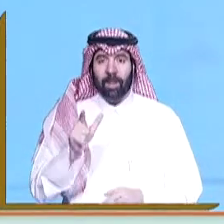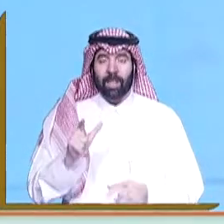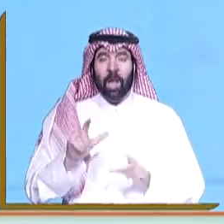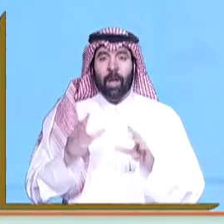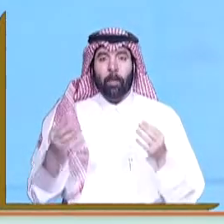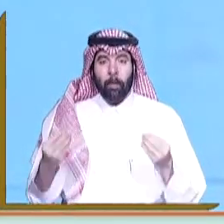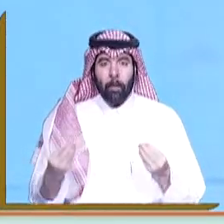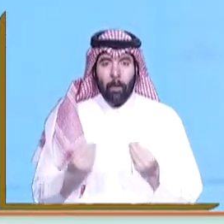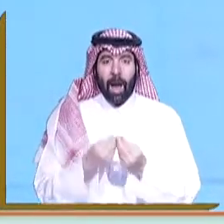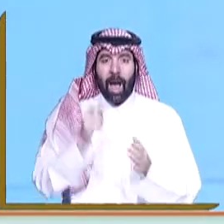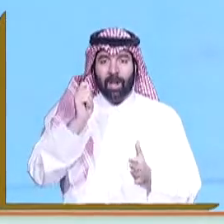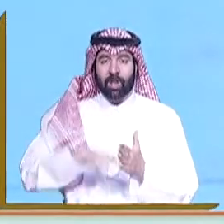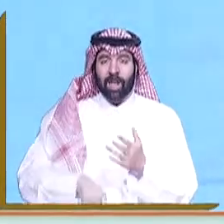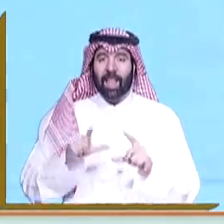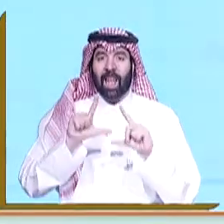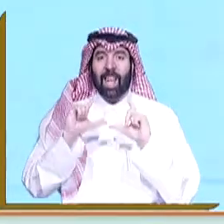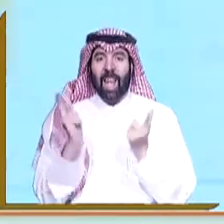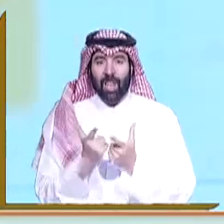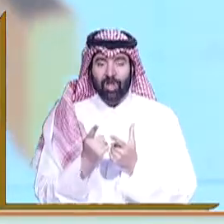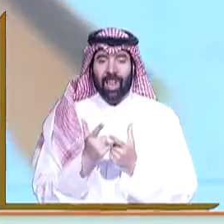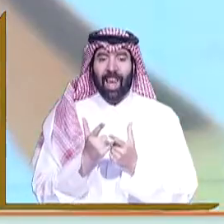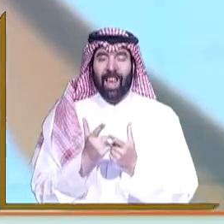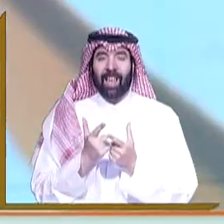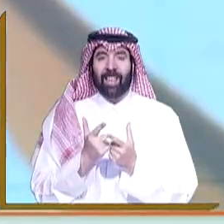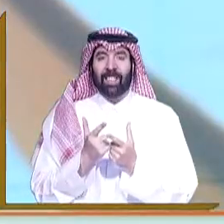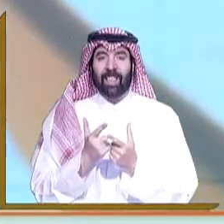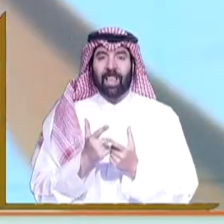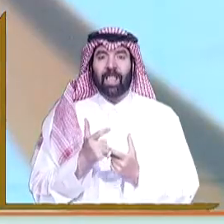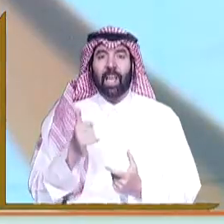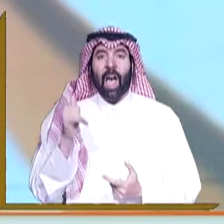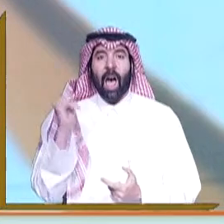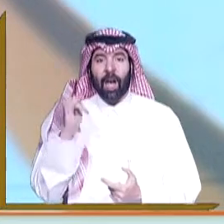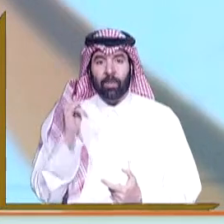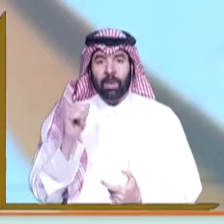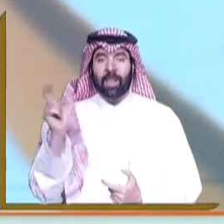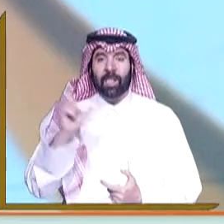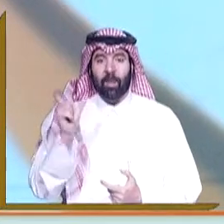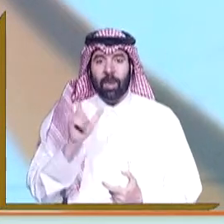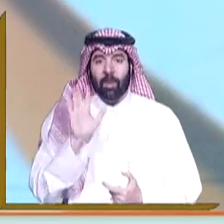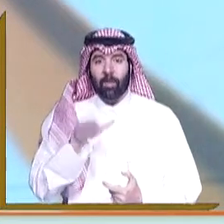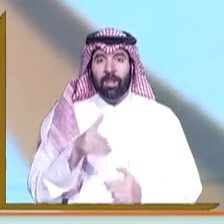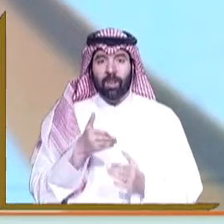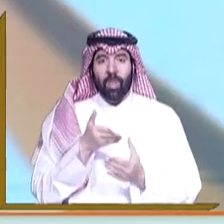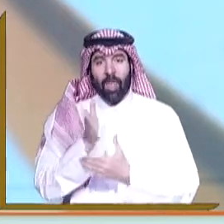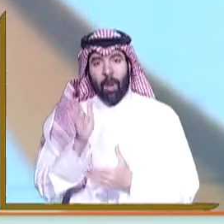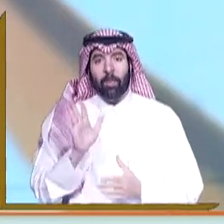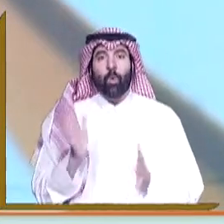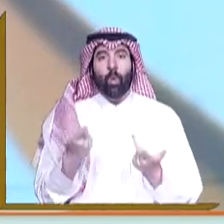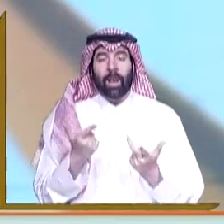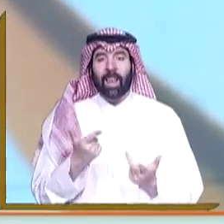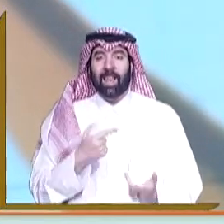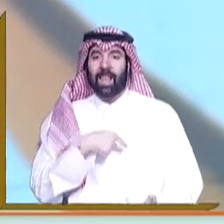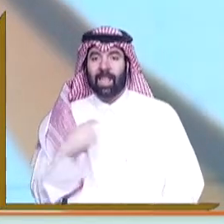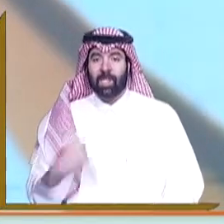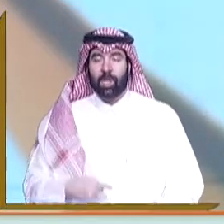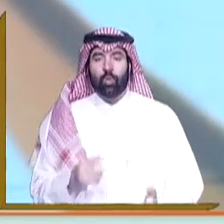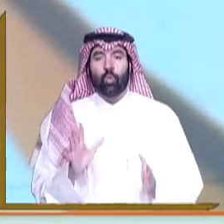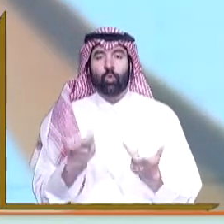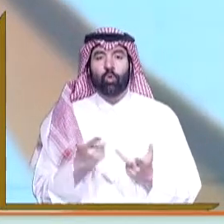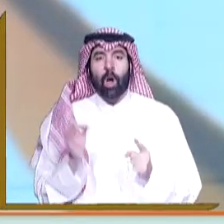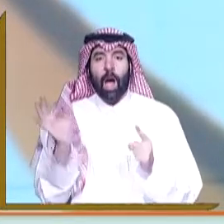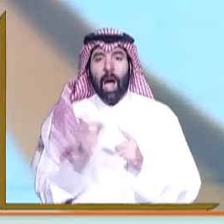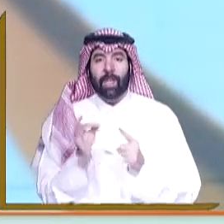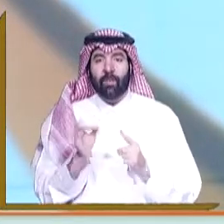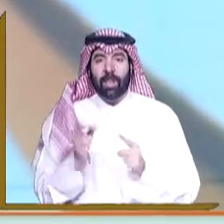وإسلامية بزيارات بدأت من الصين. دكتور خالد، كمتابع، ما الذي ستحدث مثل هذه